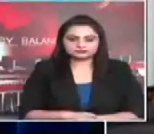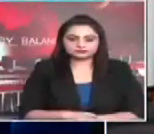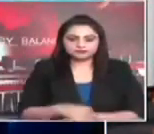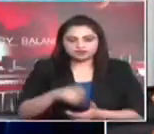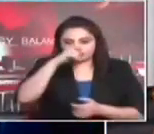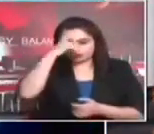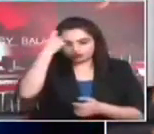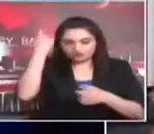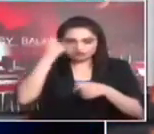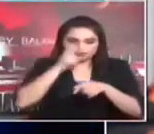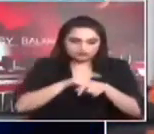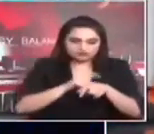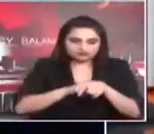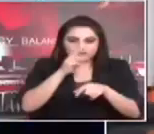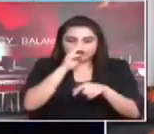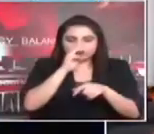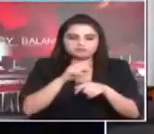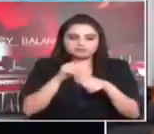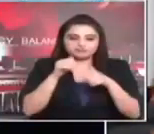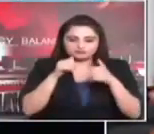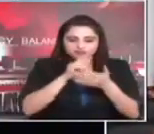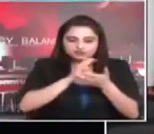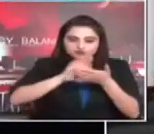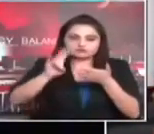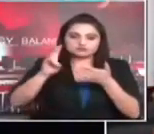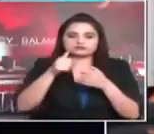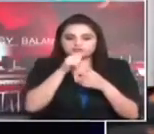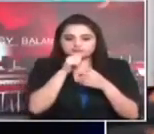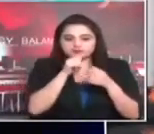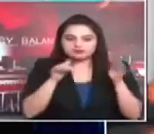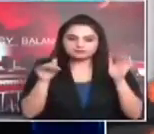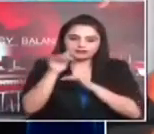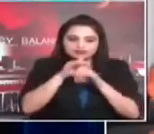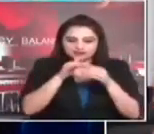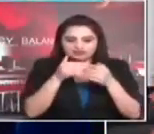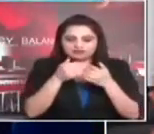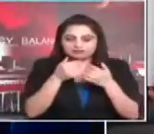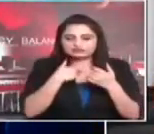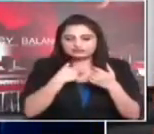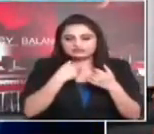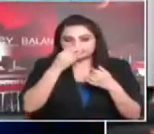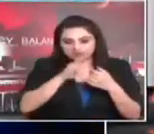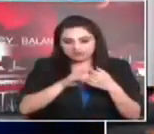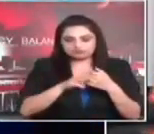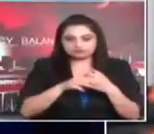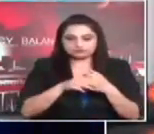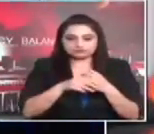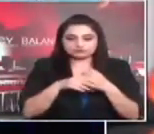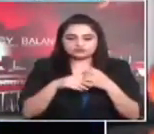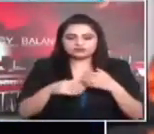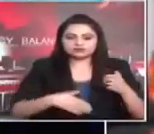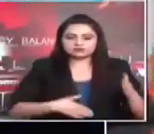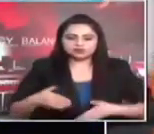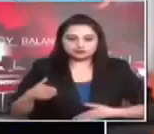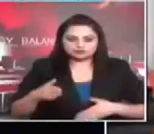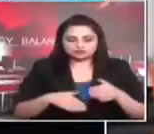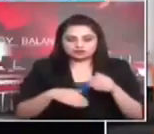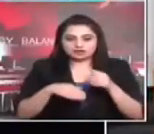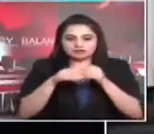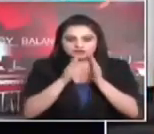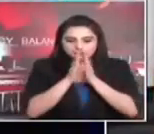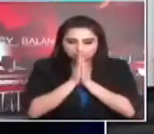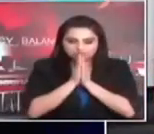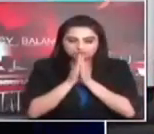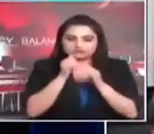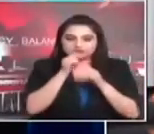गर्मीको मौसममा स्वच्छ पानीमा खेल्दै दिन बिताउन सबैलाई इच्छा अवश्य पनि हुन्छ। थनकुटाको सागुरीगढी गाउँपालिकामा रहेको नमस्ते